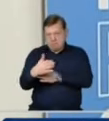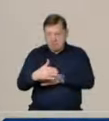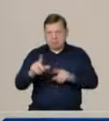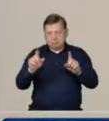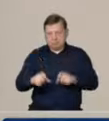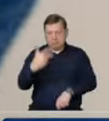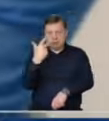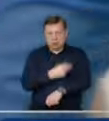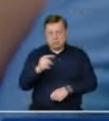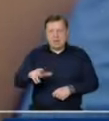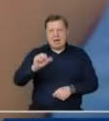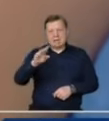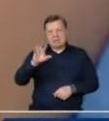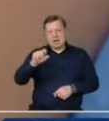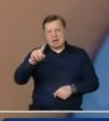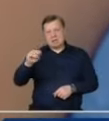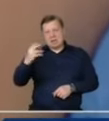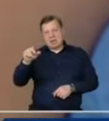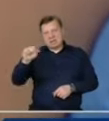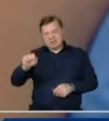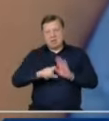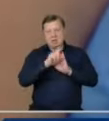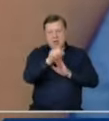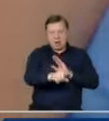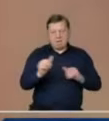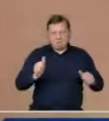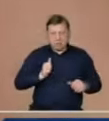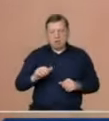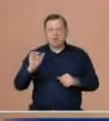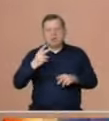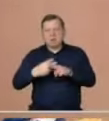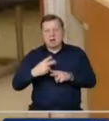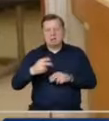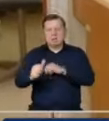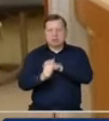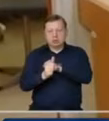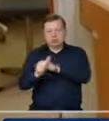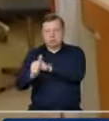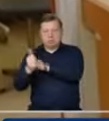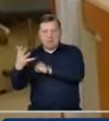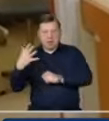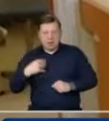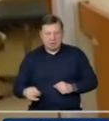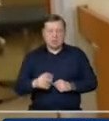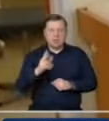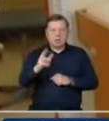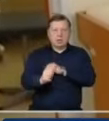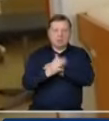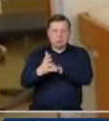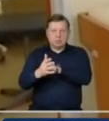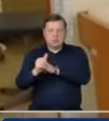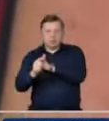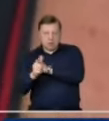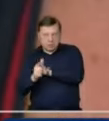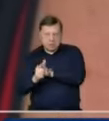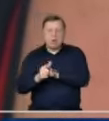się szczepienie preparatem AstraZeneca służb mundurowych oraz pacjentów od 60 do 65 roku życia. Osoby w wieku 65-70 lat